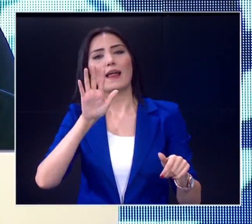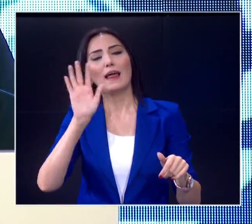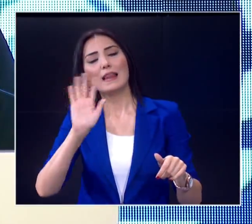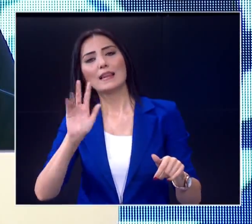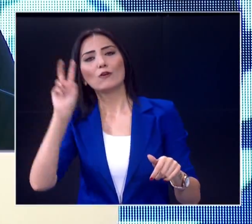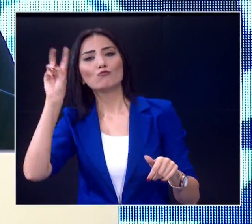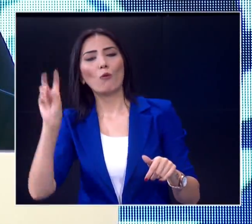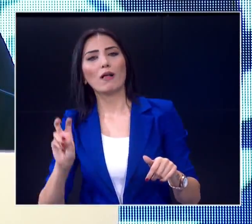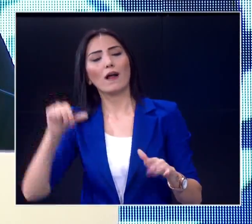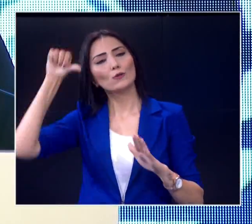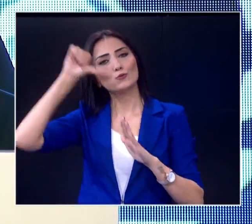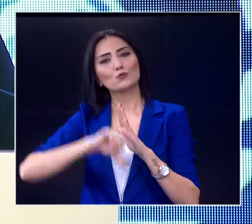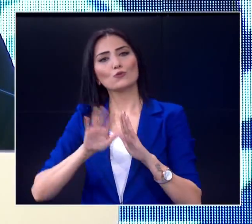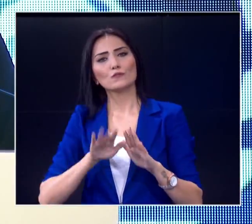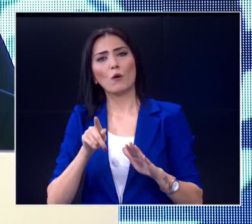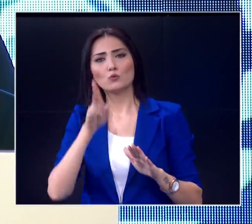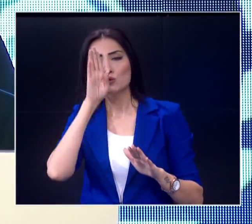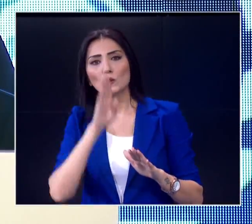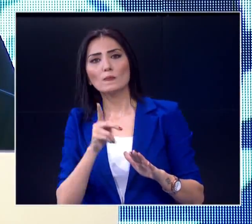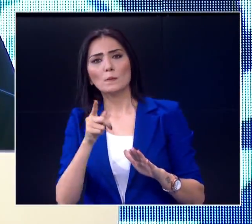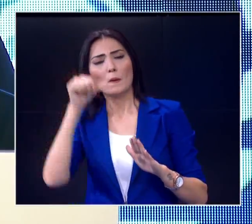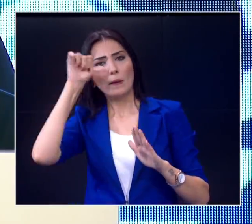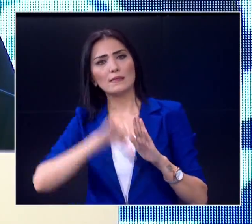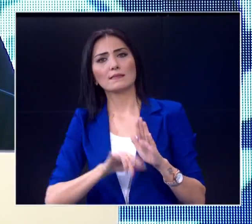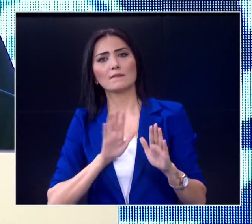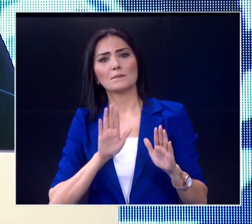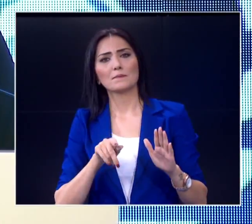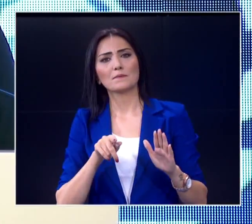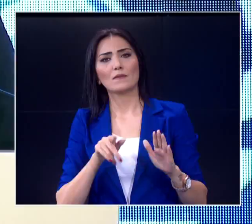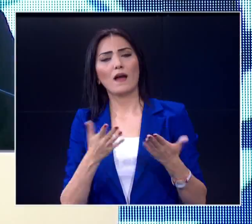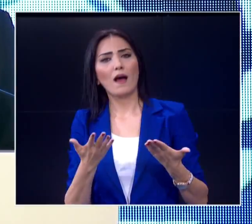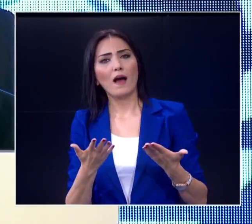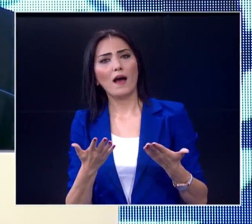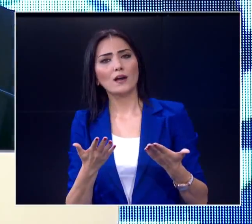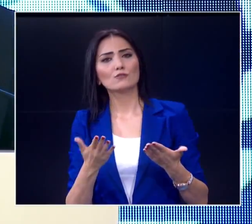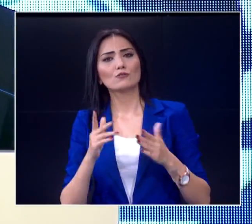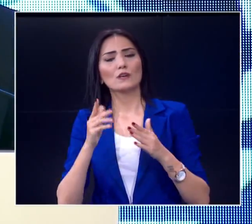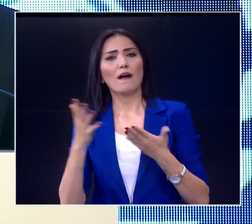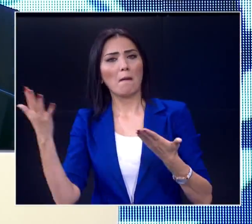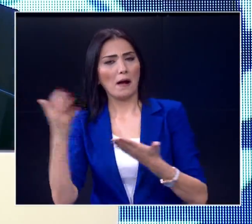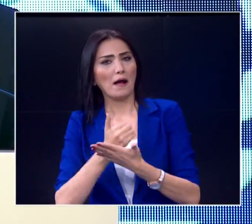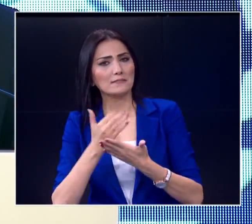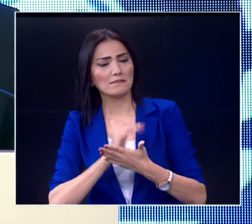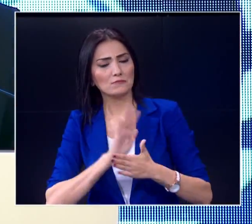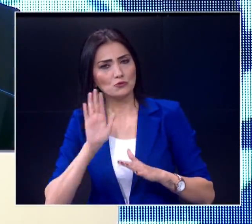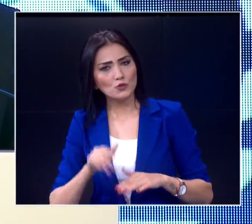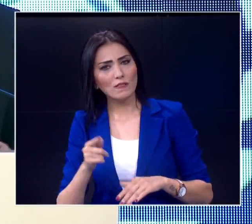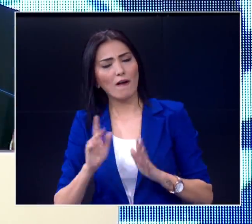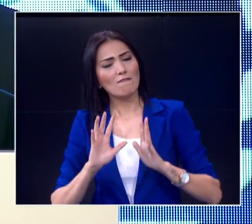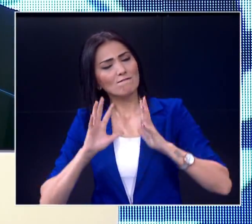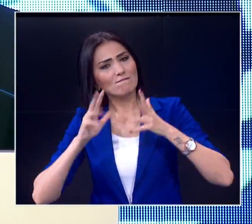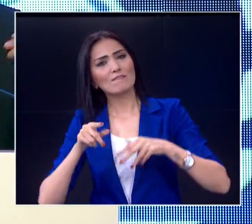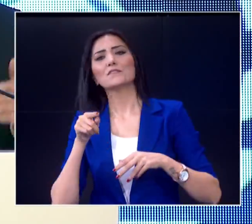$7,250 düşürüyoruz. Bu ciddi bir indirim. Artık sürümden kazanacaklar. Daha